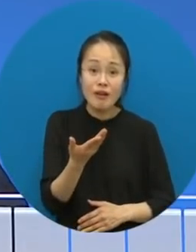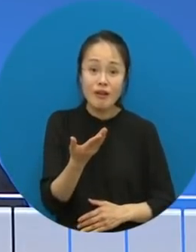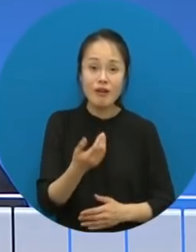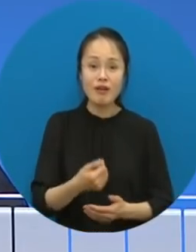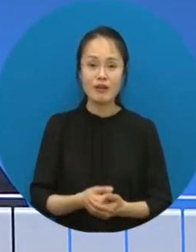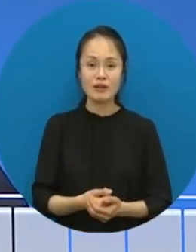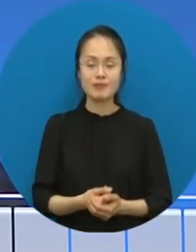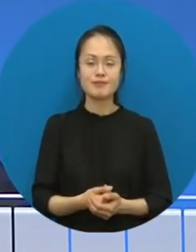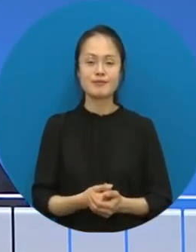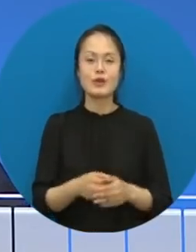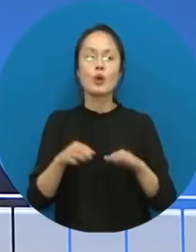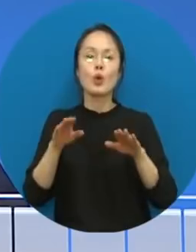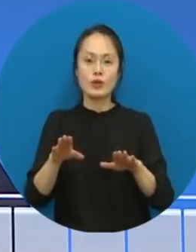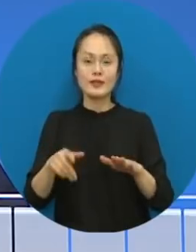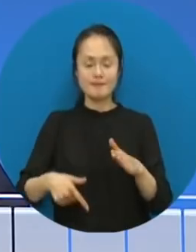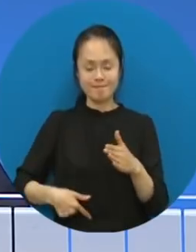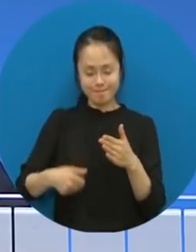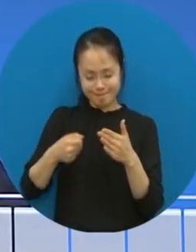그러면 오늘 하십시오. 오늘.